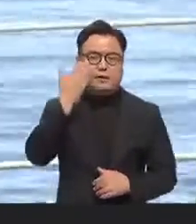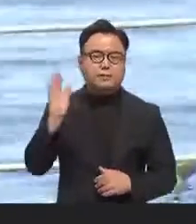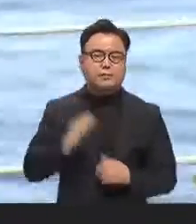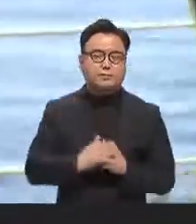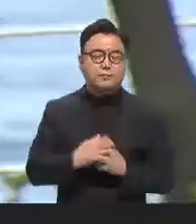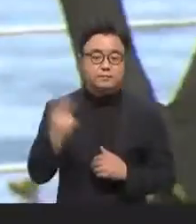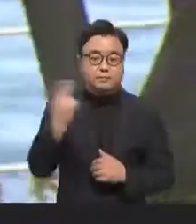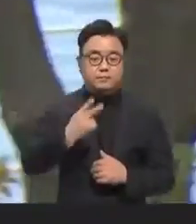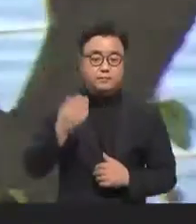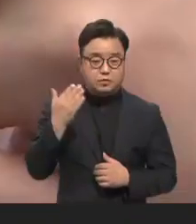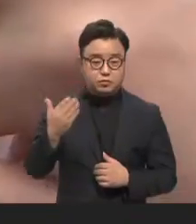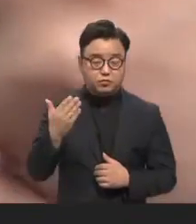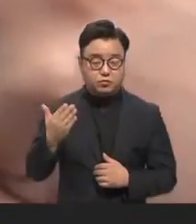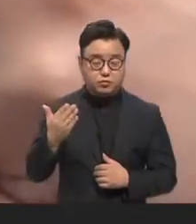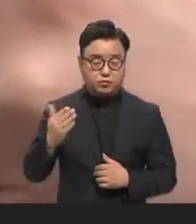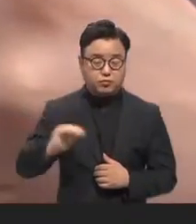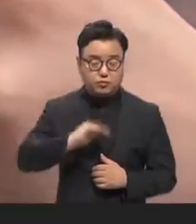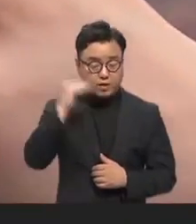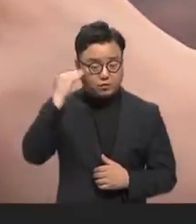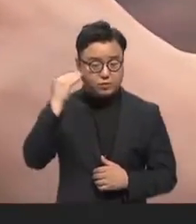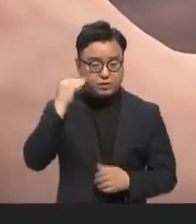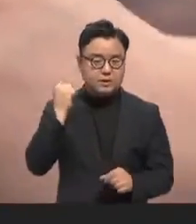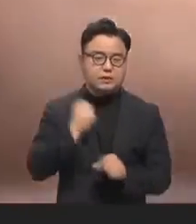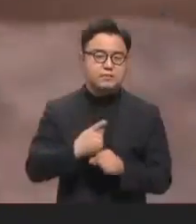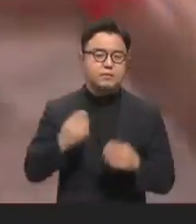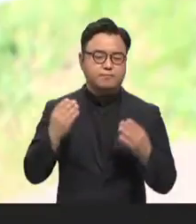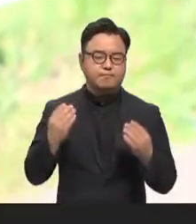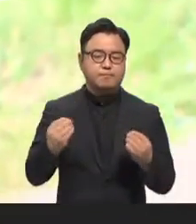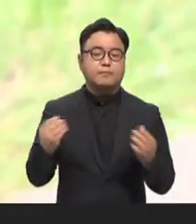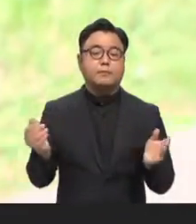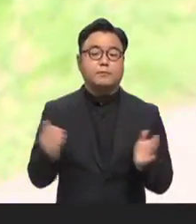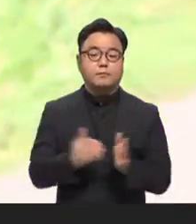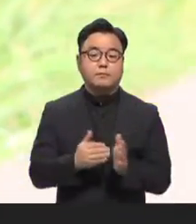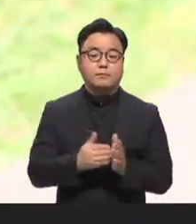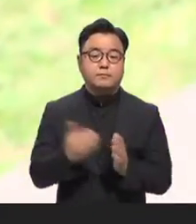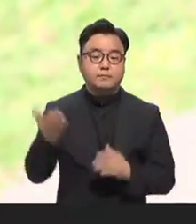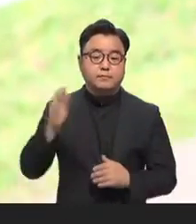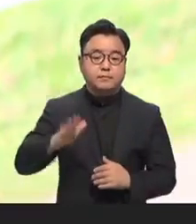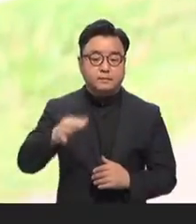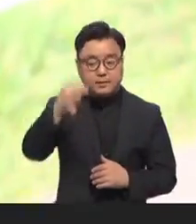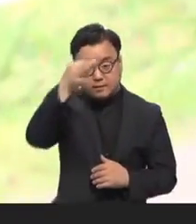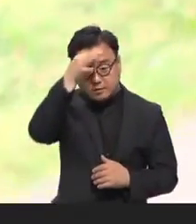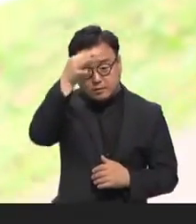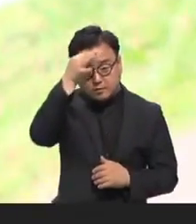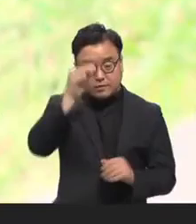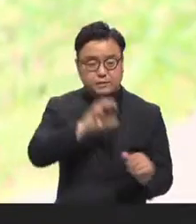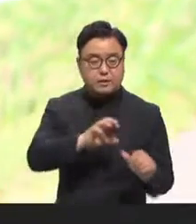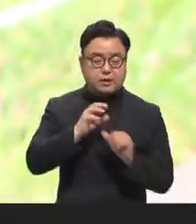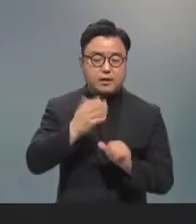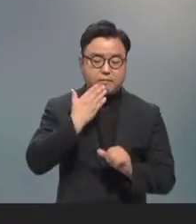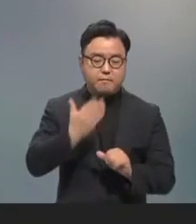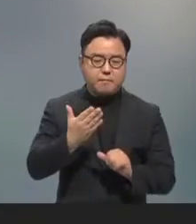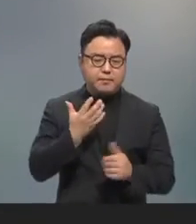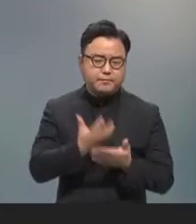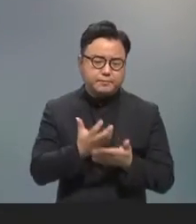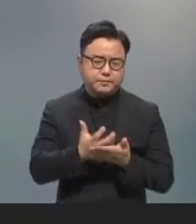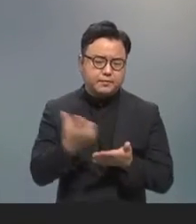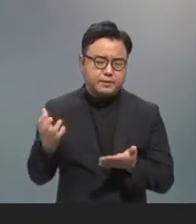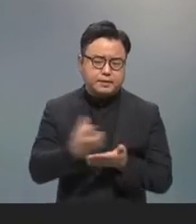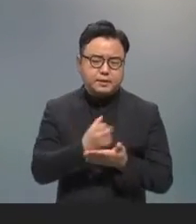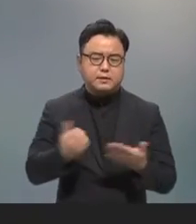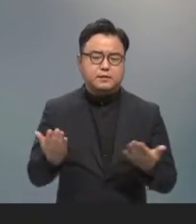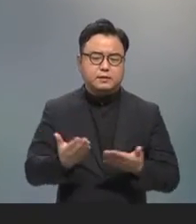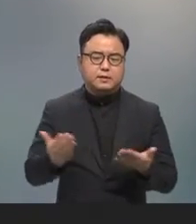지난 2009년 이미 국내에서도 개발을 완료한 상태 하지만 기술을 활용할 독창적인 콘텐츠를 확보하는 일이